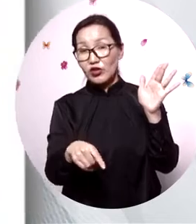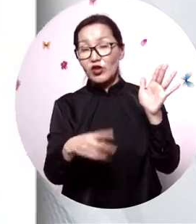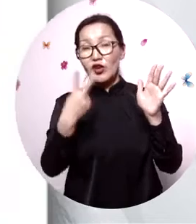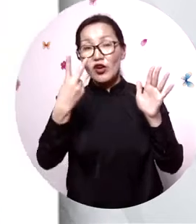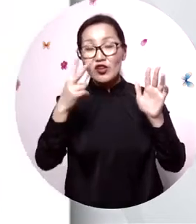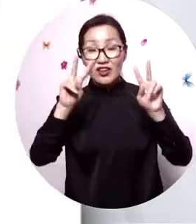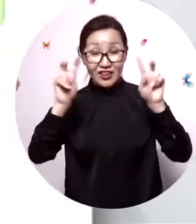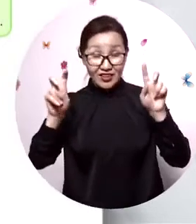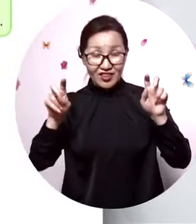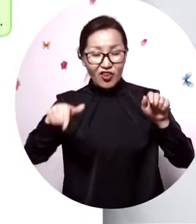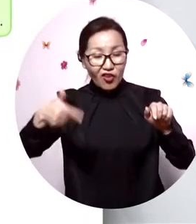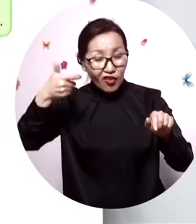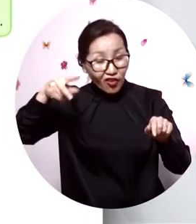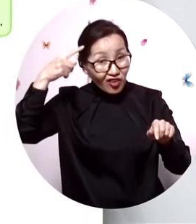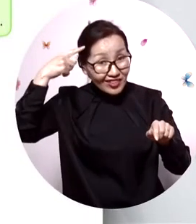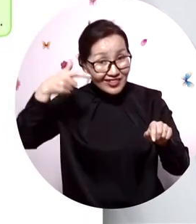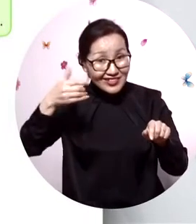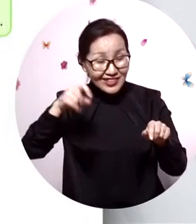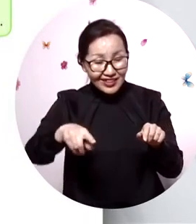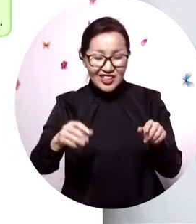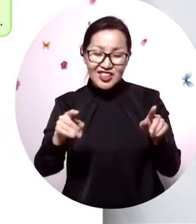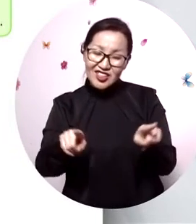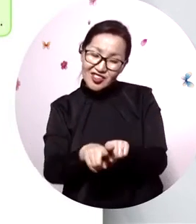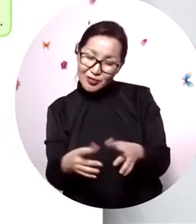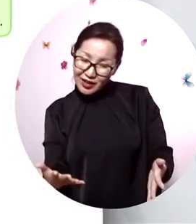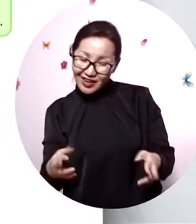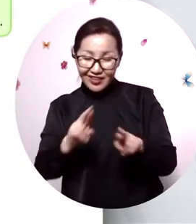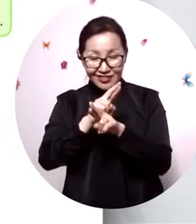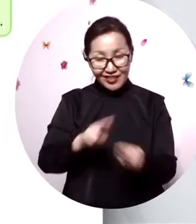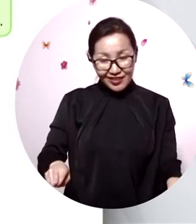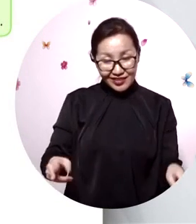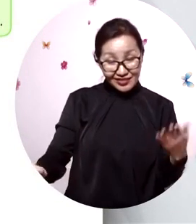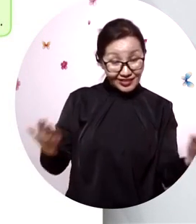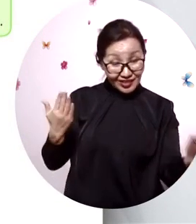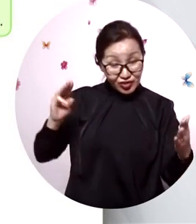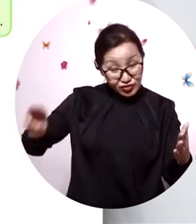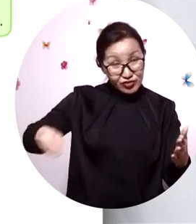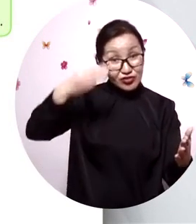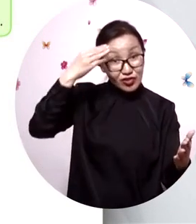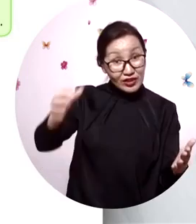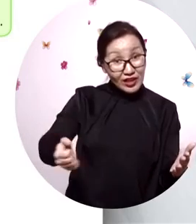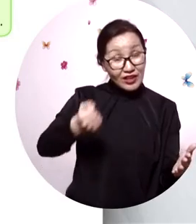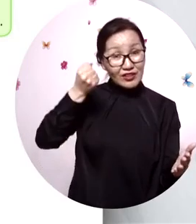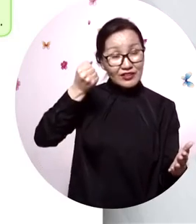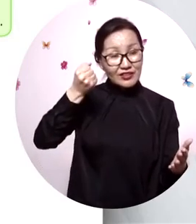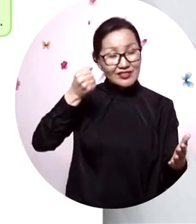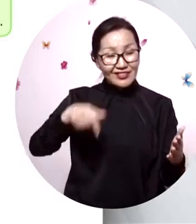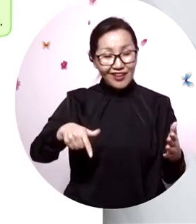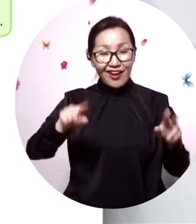байгаа хоёр ихийн гол санааг харьцуулж ижил ба ялгаатай талыг тодорхойлъё